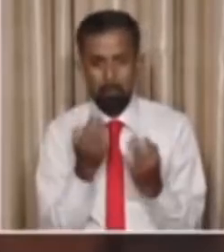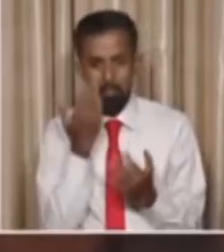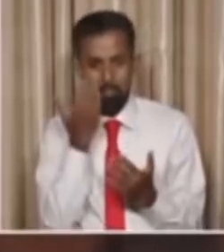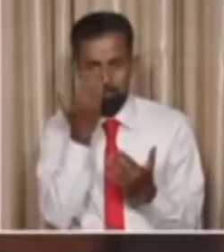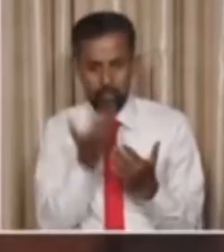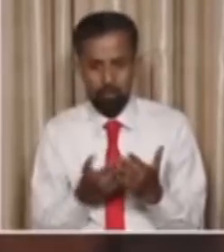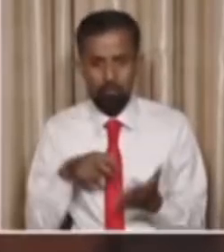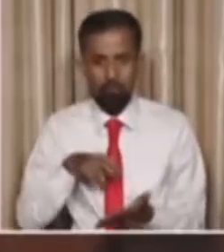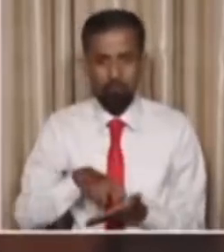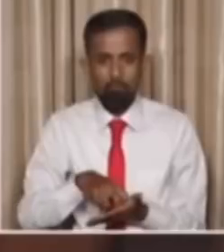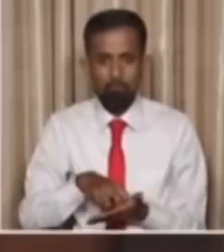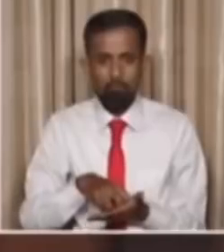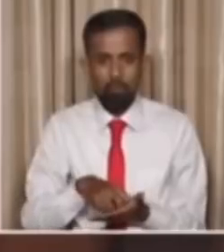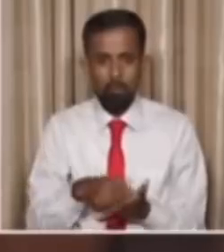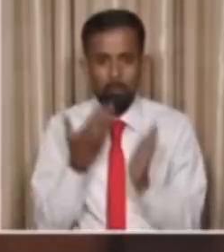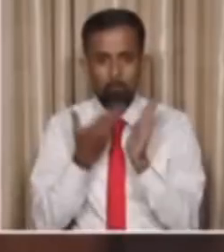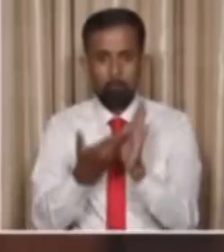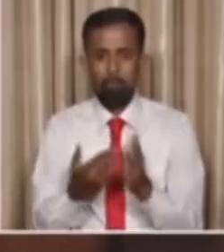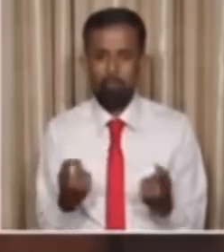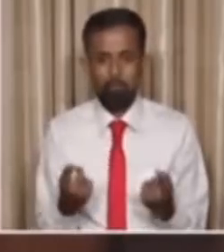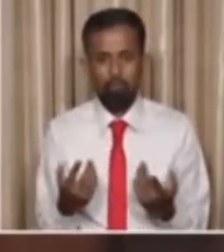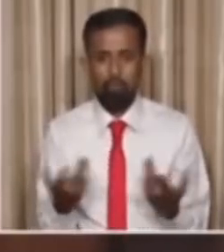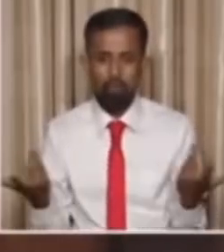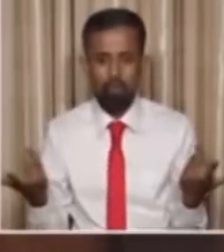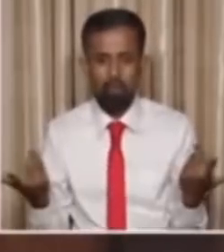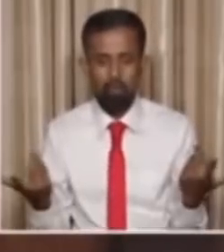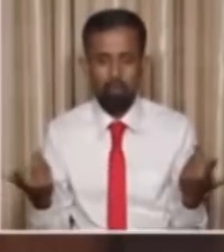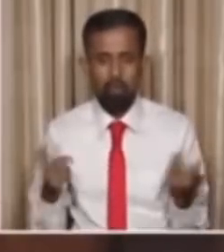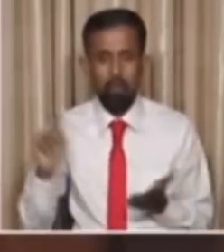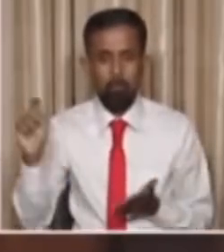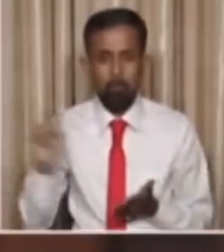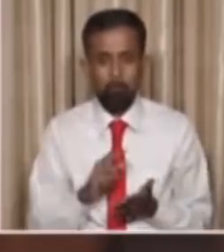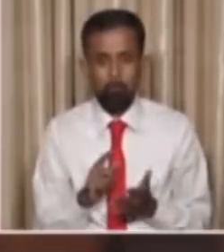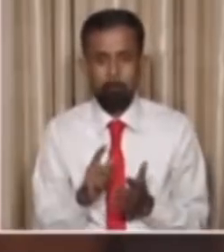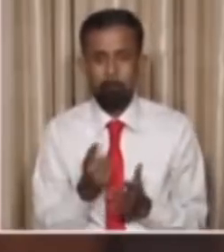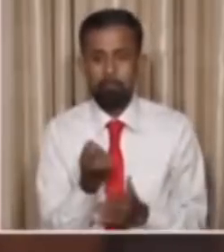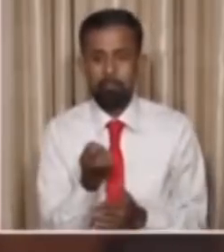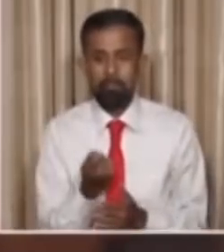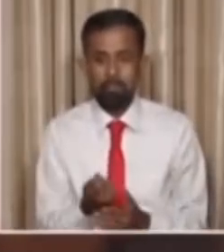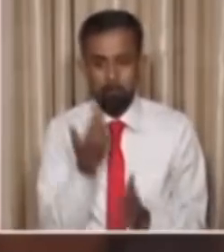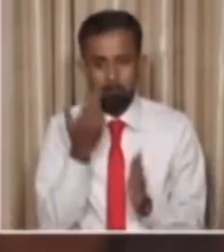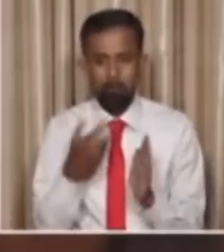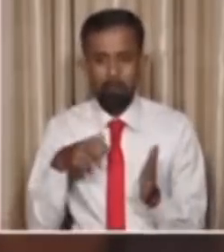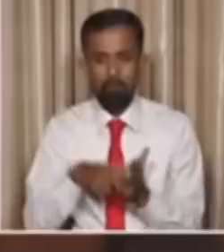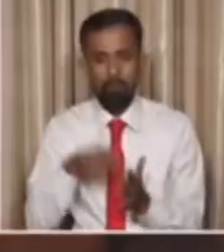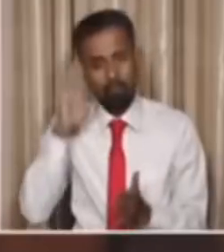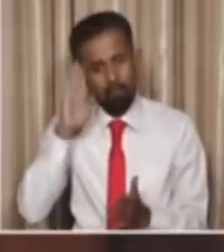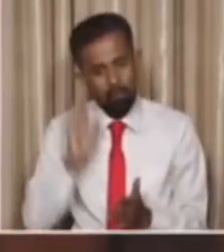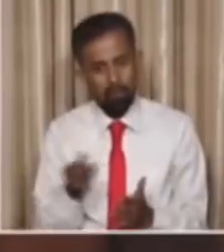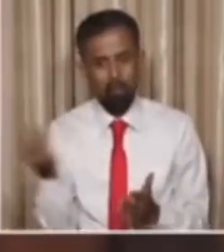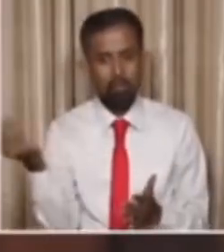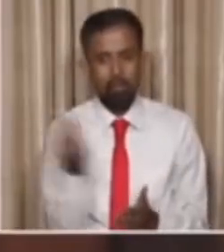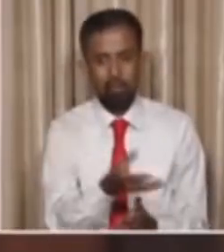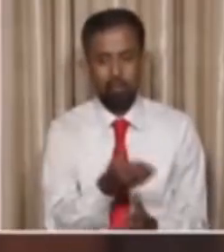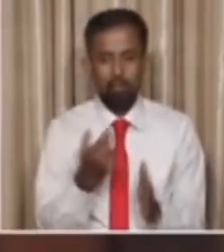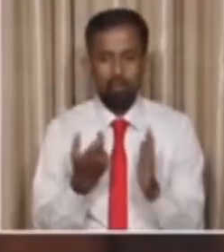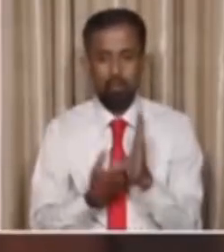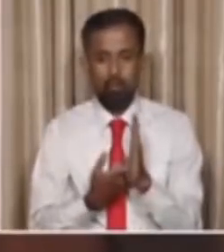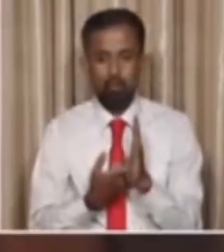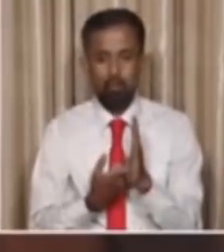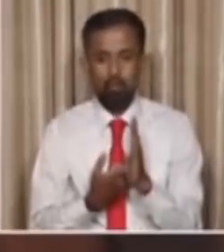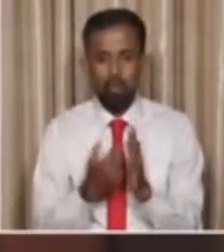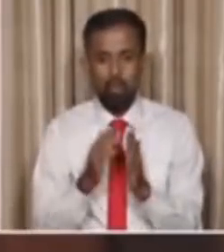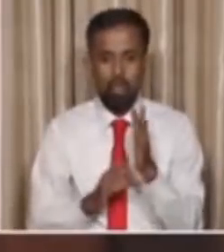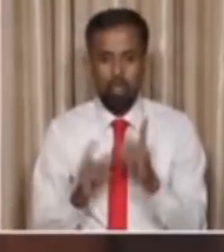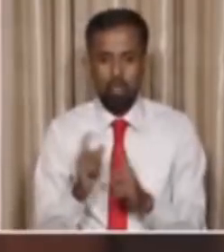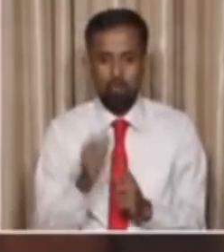එතුමාලට වීසා ගන්න ඒව පෙන්වන්න ඒ ලියුම අවශ්‍ය නැහැ. එතුමාලගේ ඉන්කම් ෆයිනෑන්ෂල් ස්ටේට්මන්ට් පෙන්වුවම වීසා නිකම්ම ගහලා දෙයි. රොසාන් ඇමතුමාගේ දන්න කට්ටිය දන්නවා